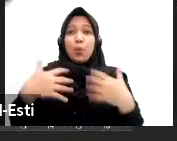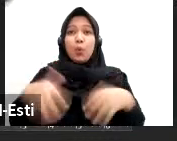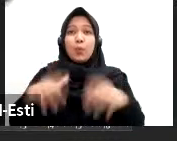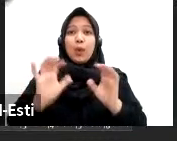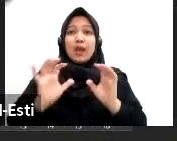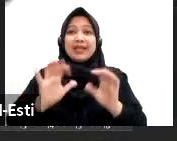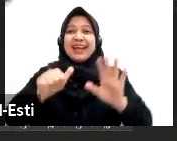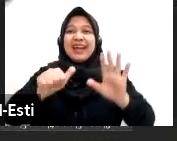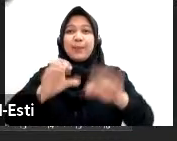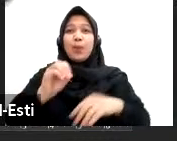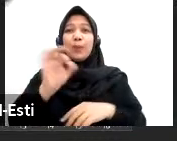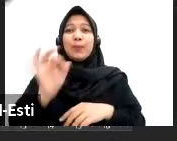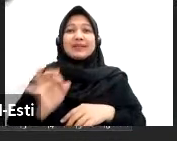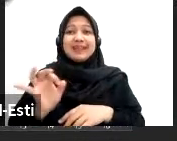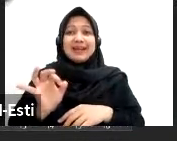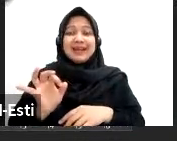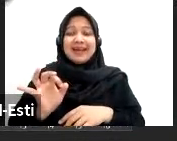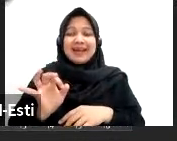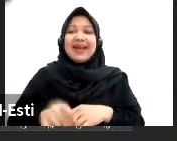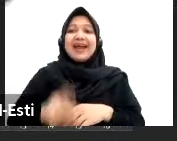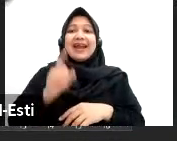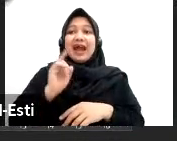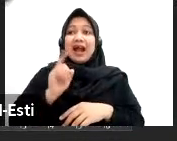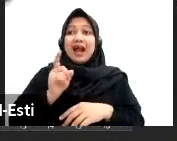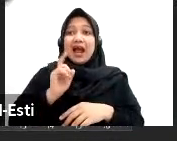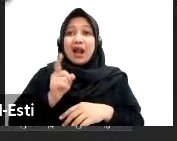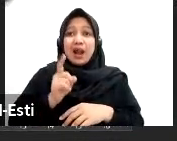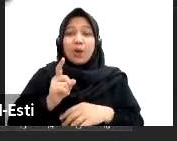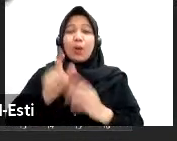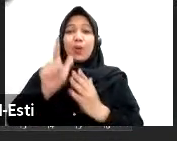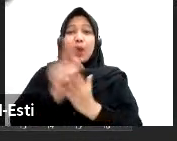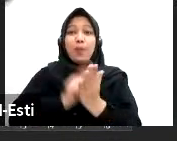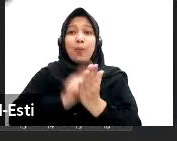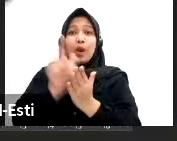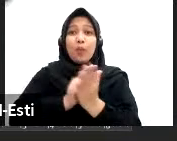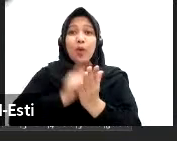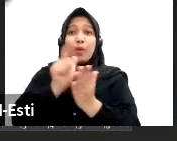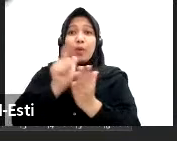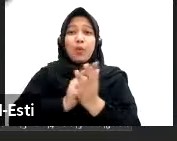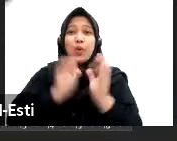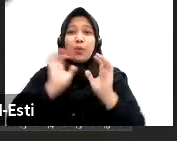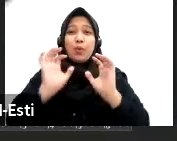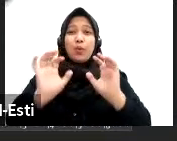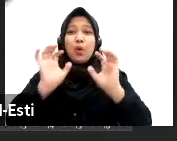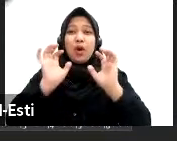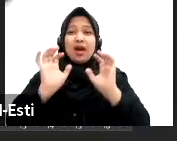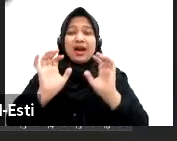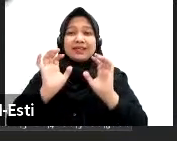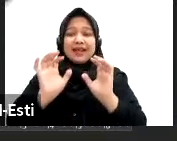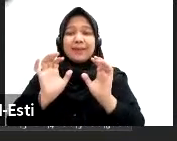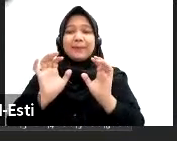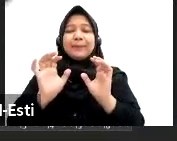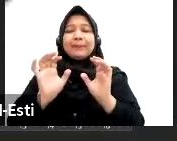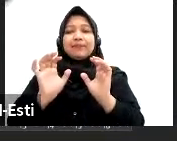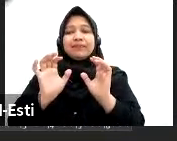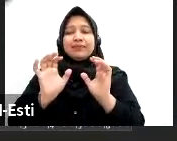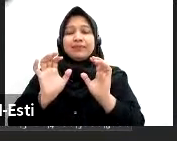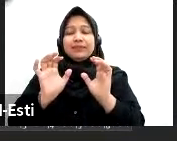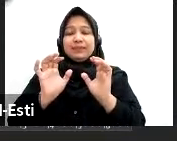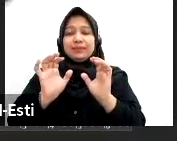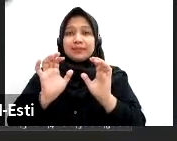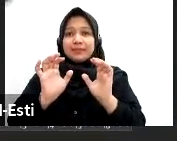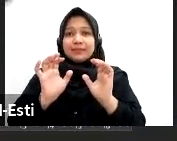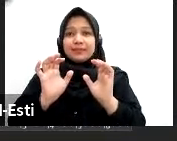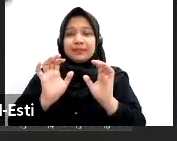kalau itu sangat penting apa sangat tinggi tersebut Pak pengaduan itu sangat tinggi Hai Cup kita